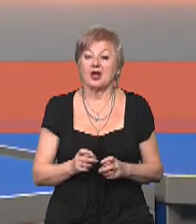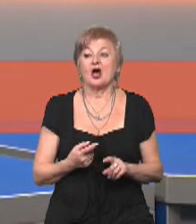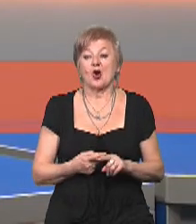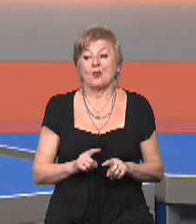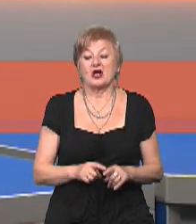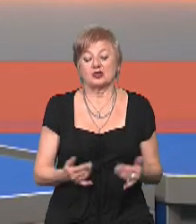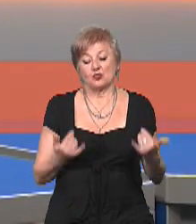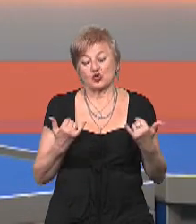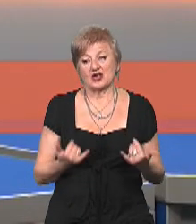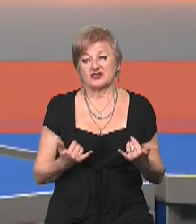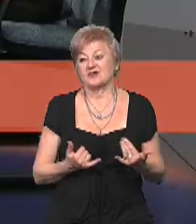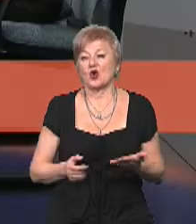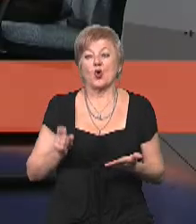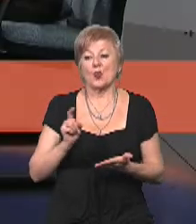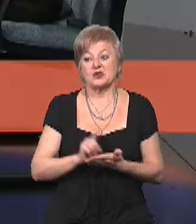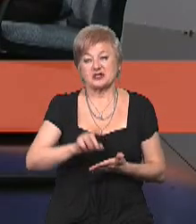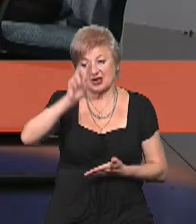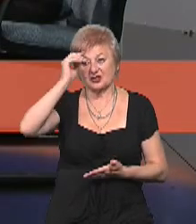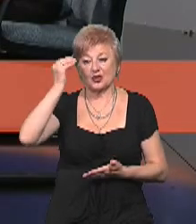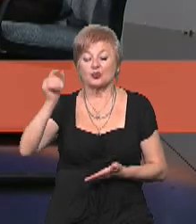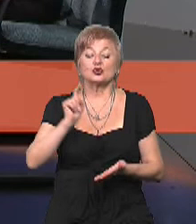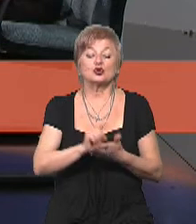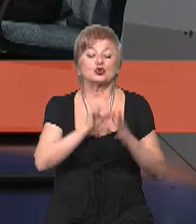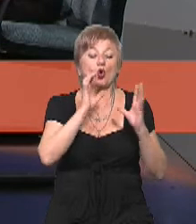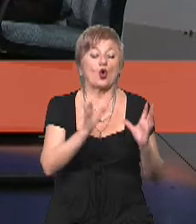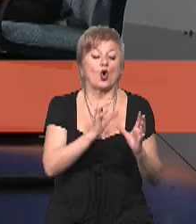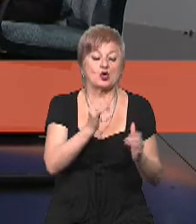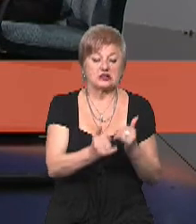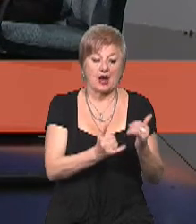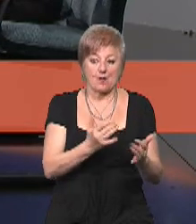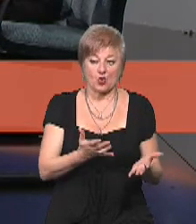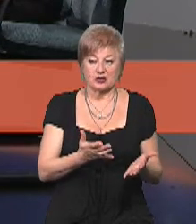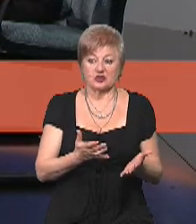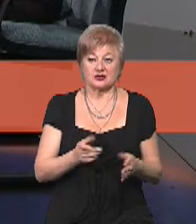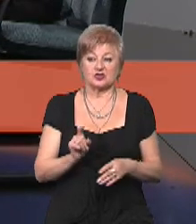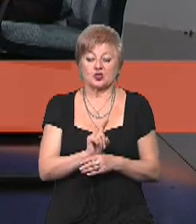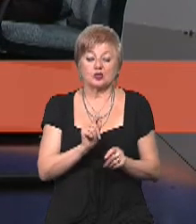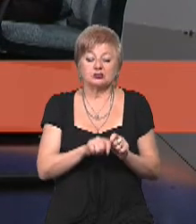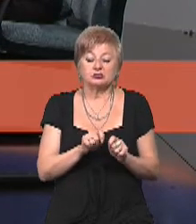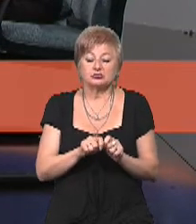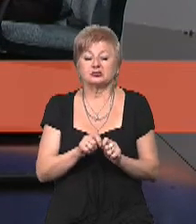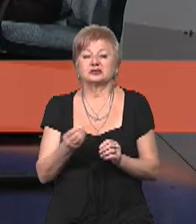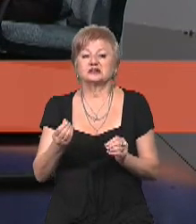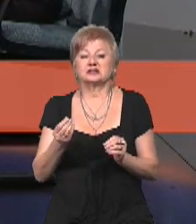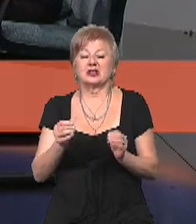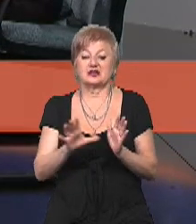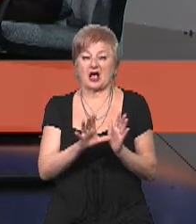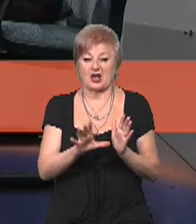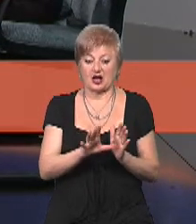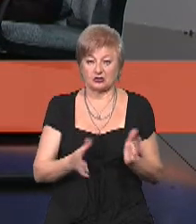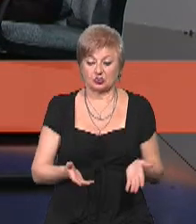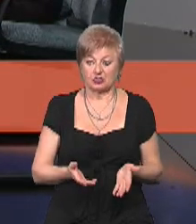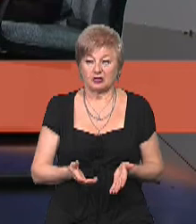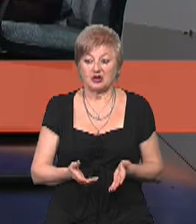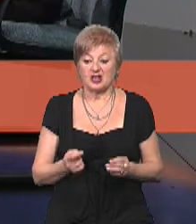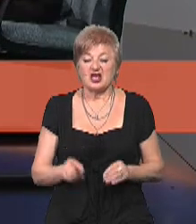на сегодня обязательно государство должно заботиться о регулировке цен на электроэнергию и